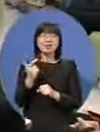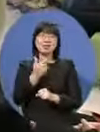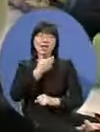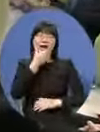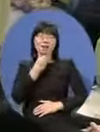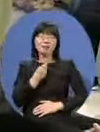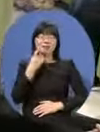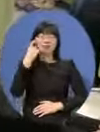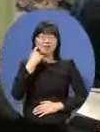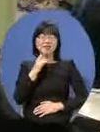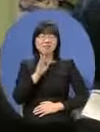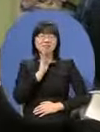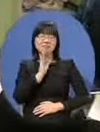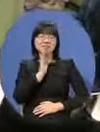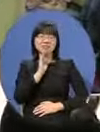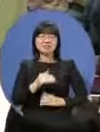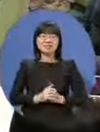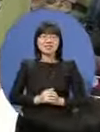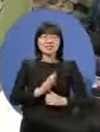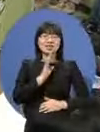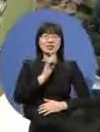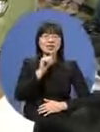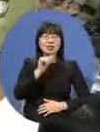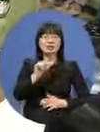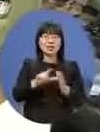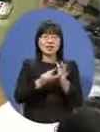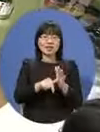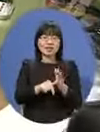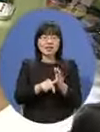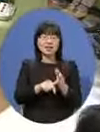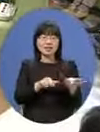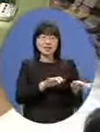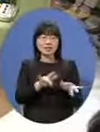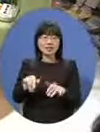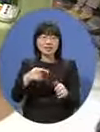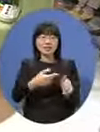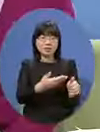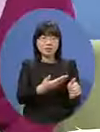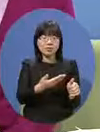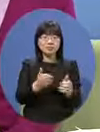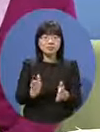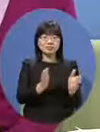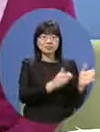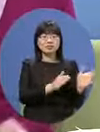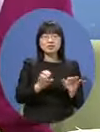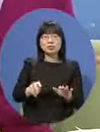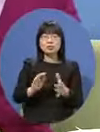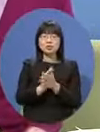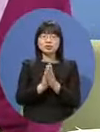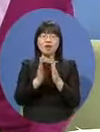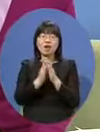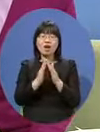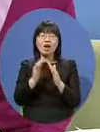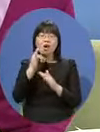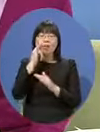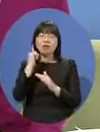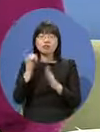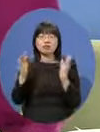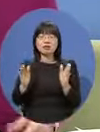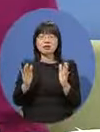들어도 받다가 네. 4, 5세 때 피아노 그 현악기요. 이게 또 이제 유치원 어머니들 사이에서 또 옆집 엄마를